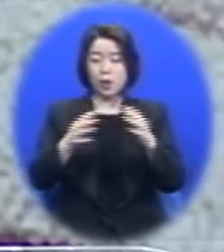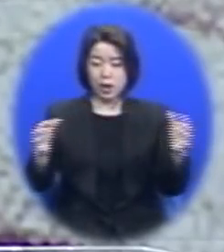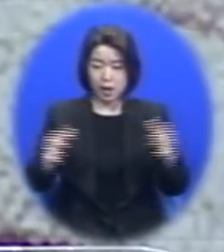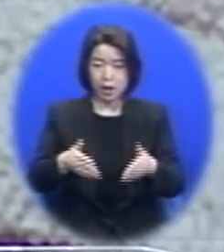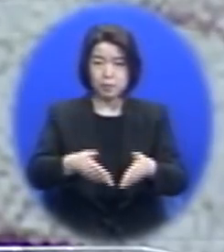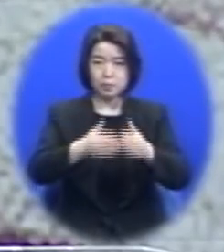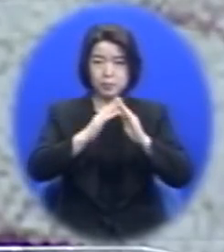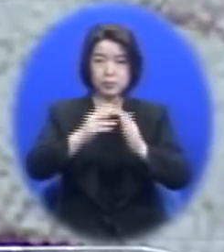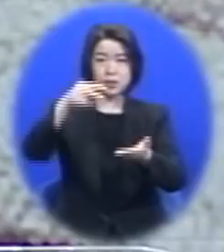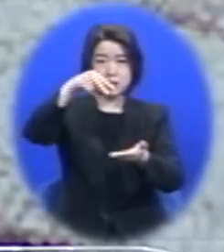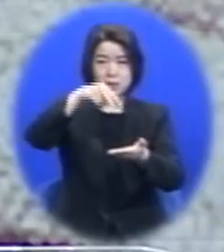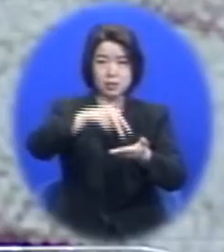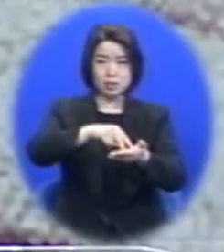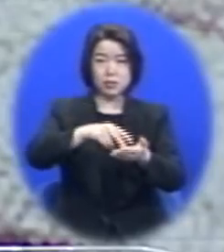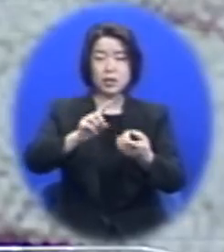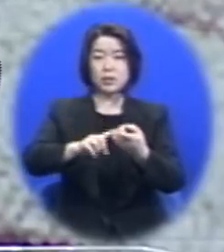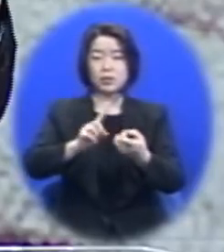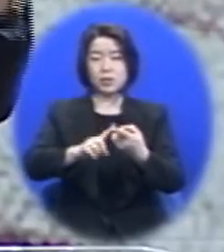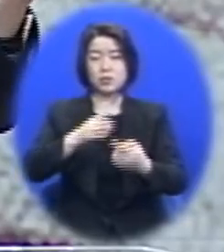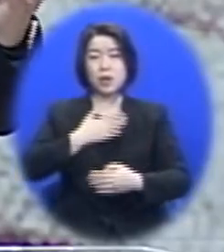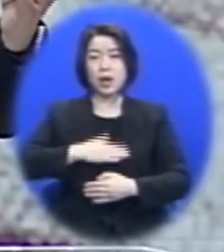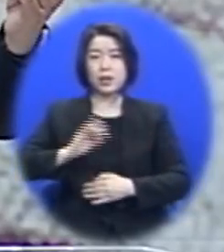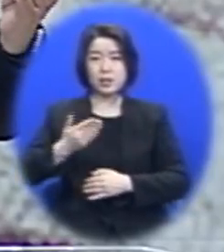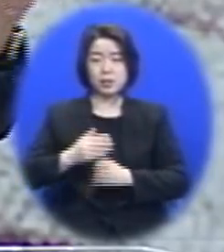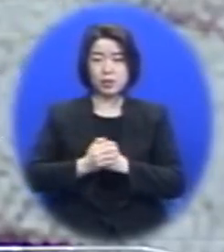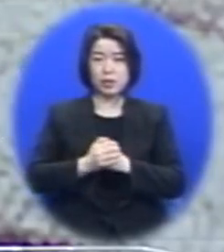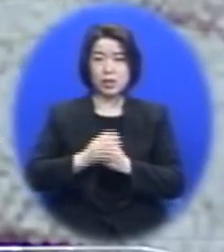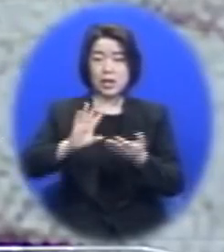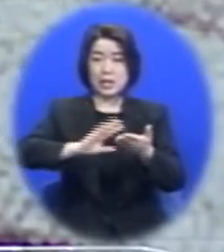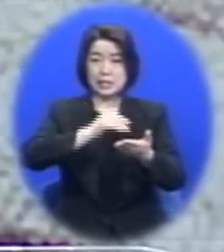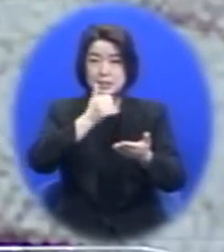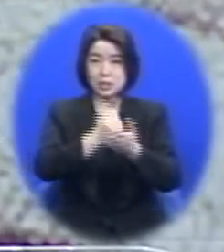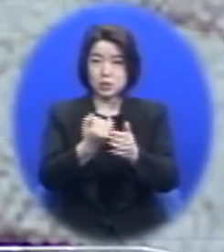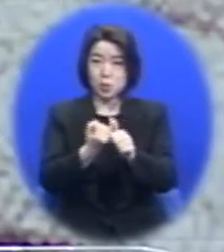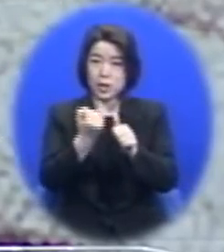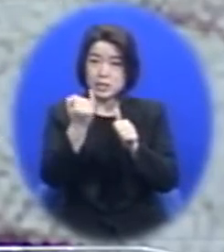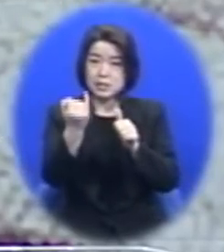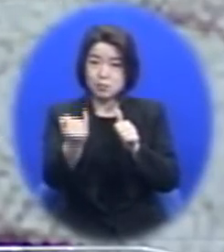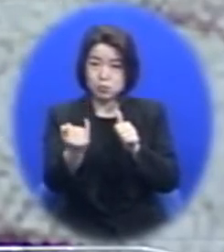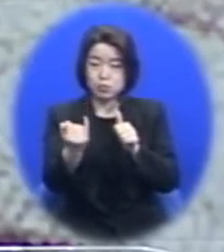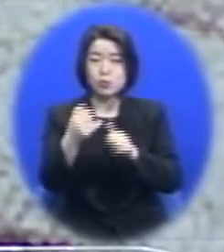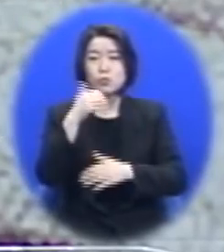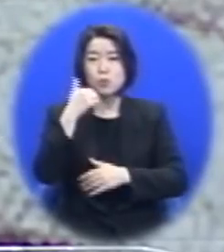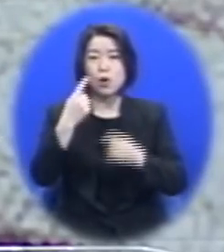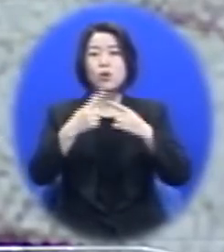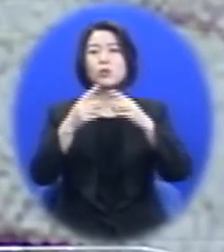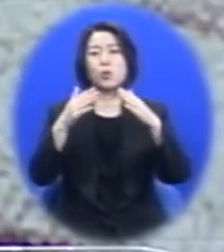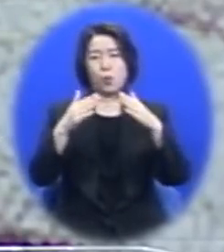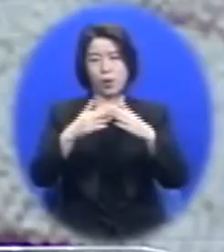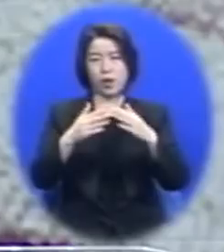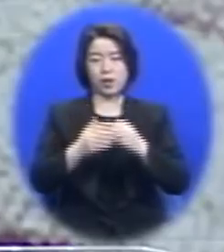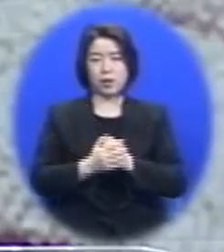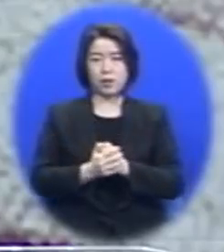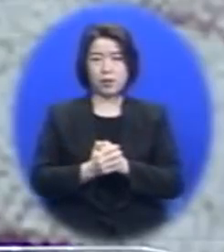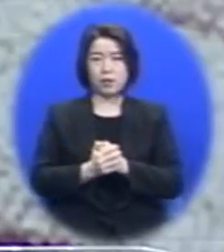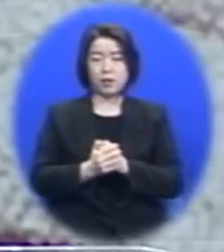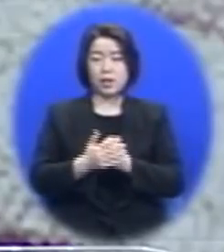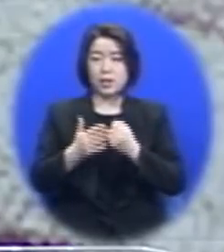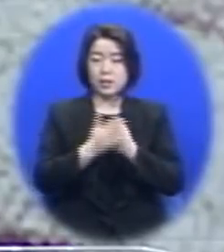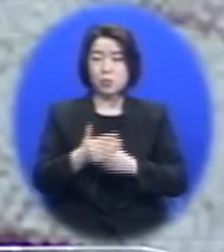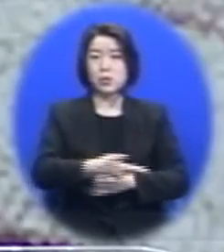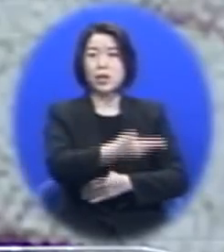것을 알아야 합니다 그리스도의 신부 10무 그러는데 그리스도의 신부는 교회를 말하는 것입니다 그러므로